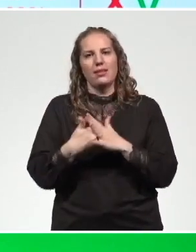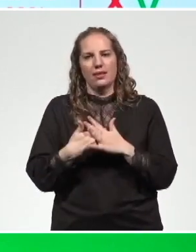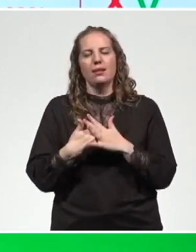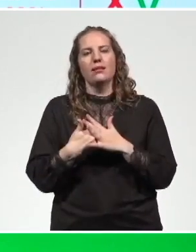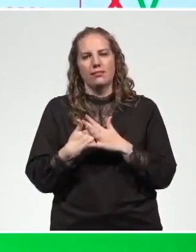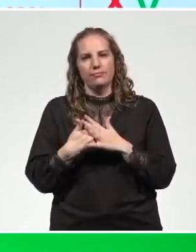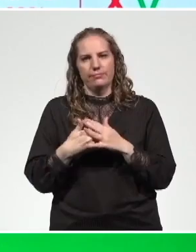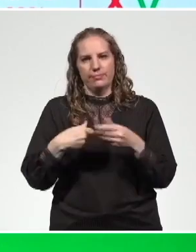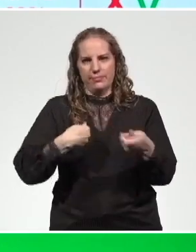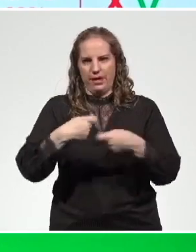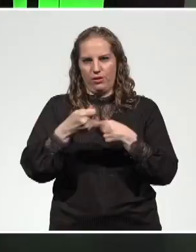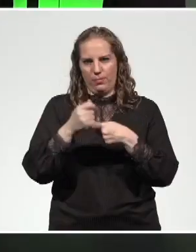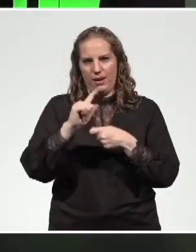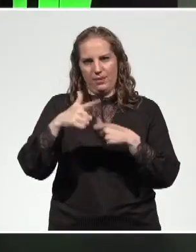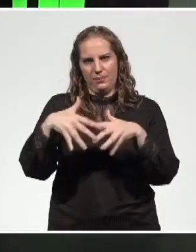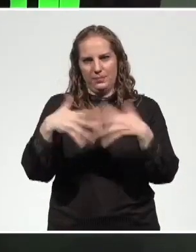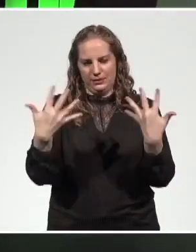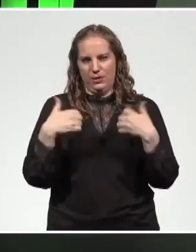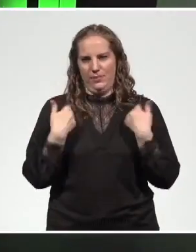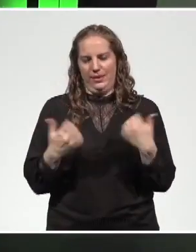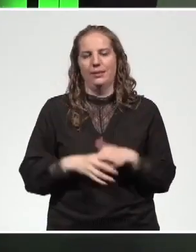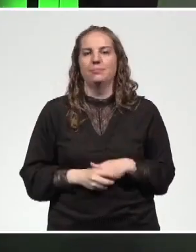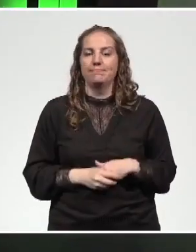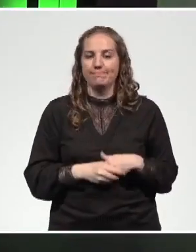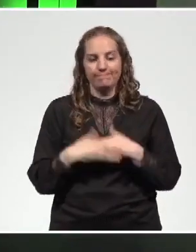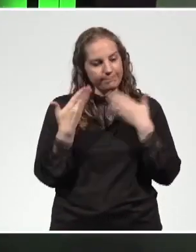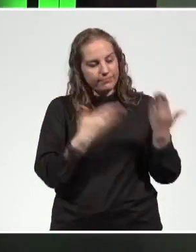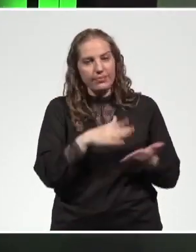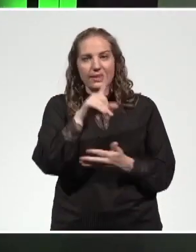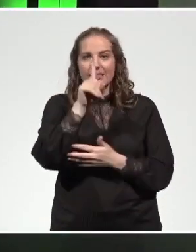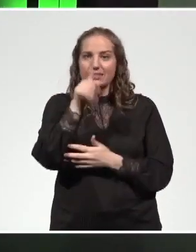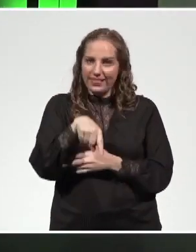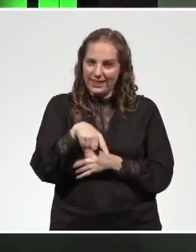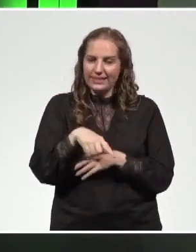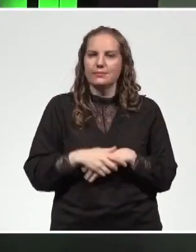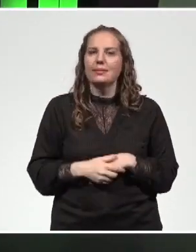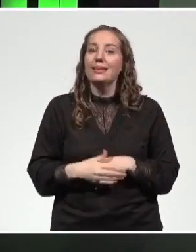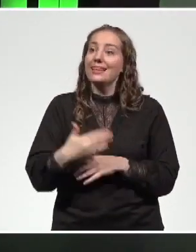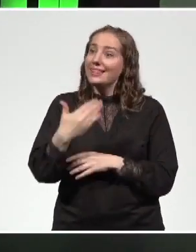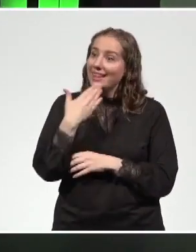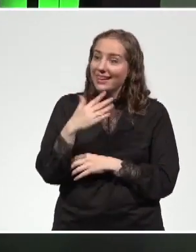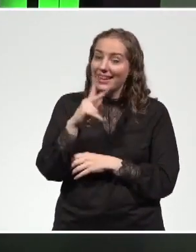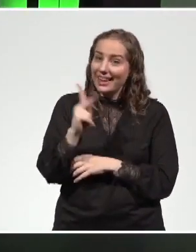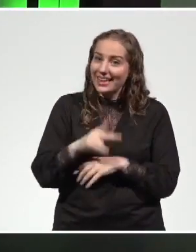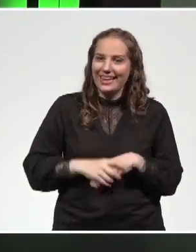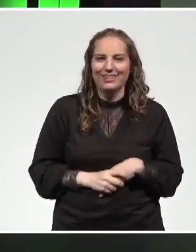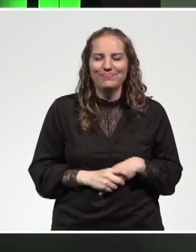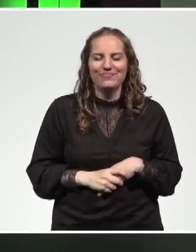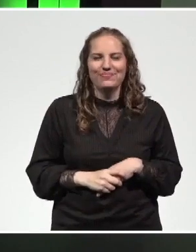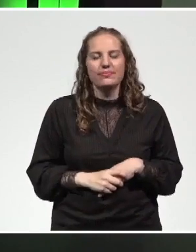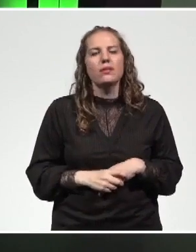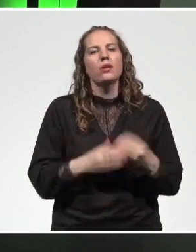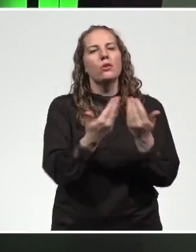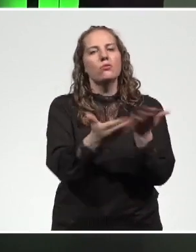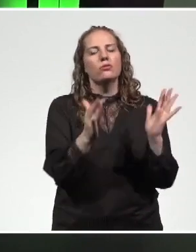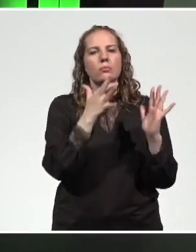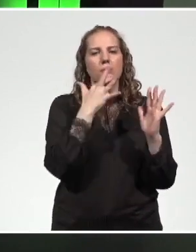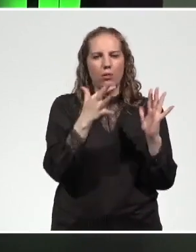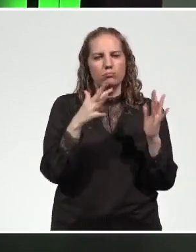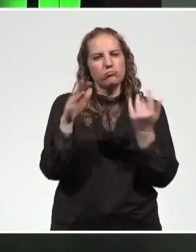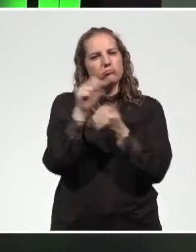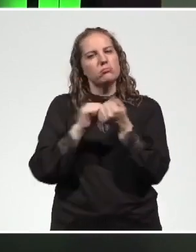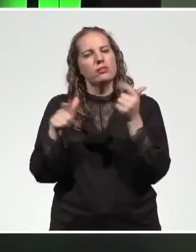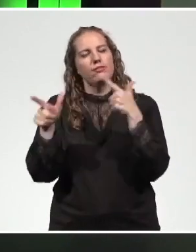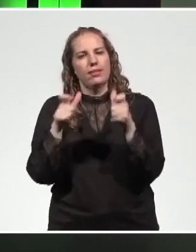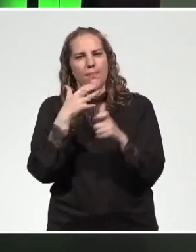henda boltanum til þín, Svandís. Takk fyrir Katrín. Umhverfismál og náttúruverndarmál hafa alltaf